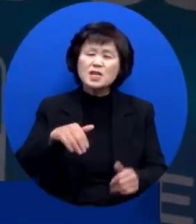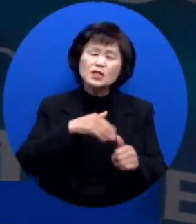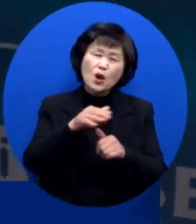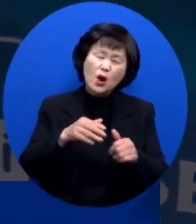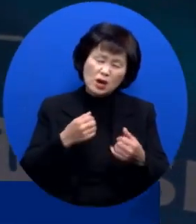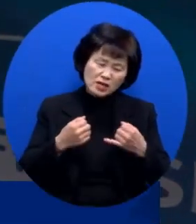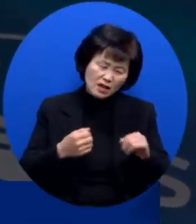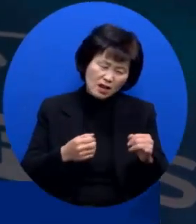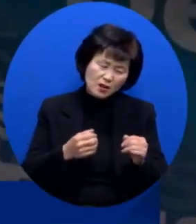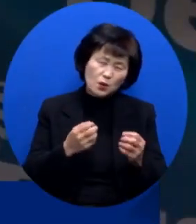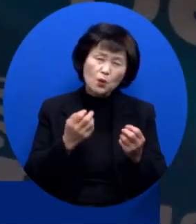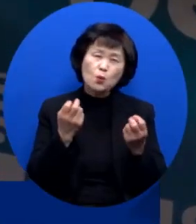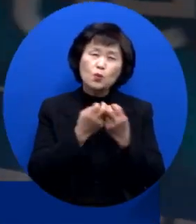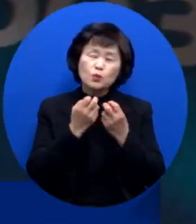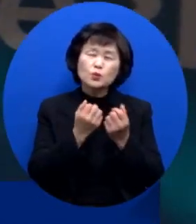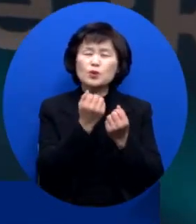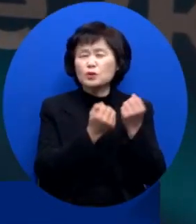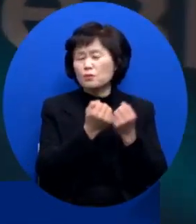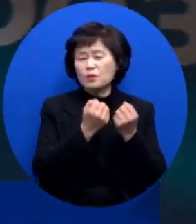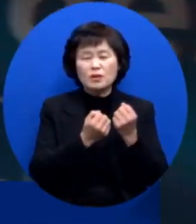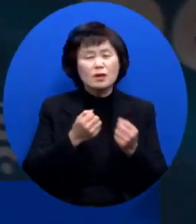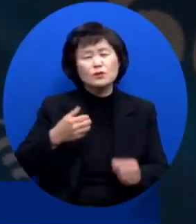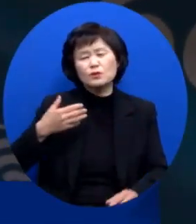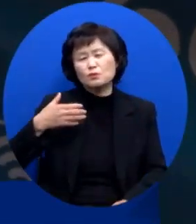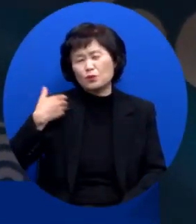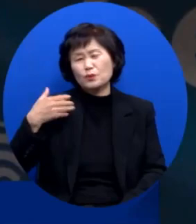Ukraine. Ukraine needs